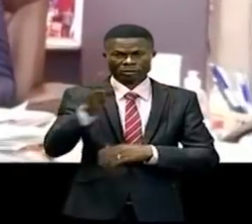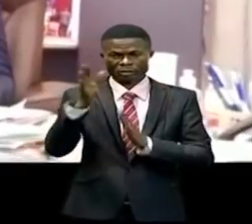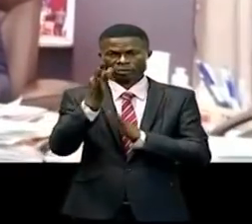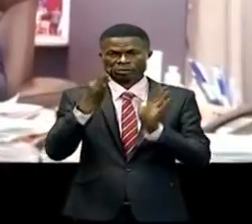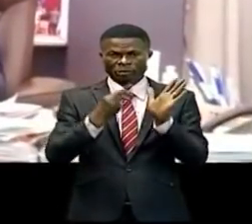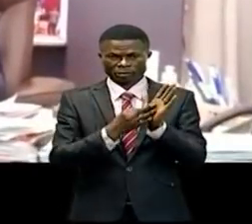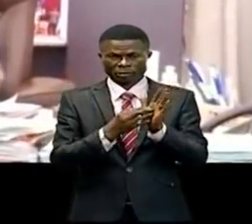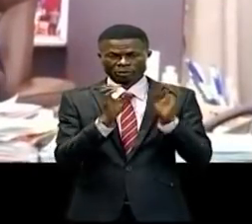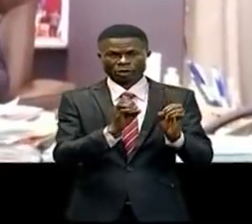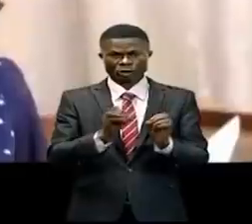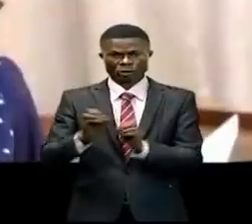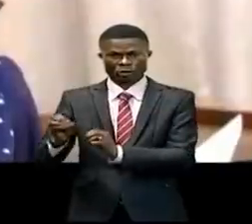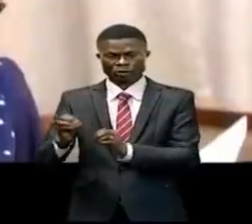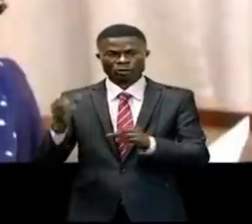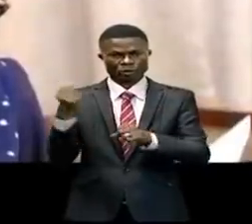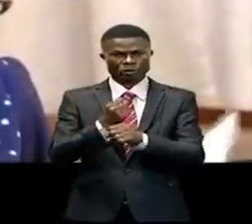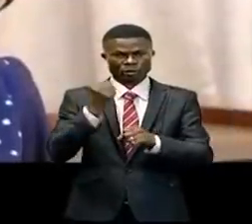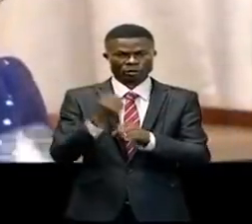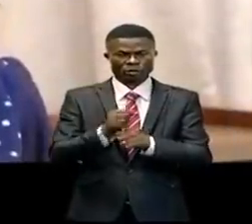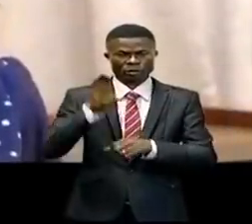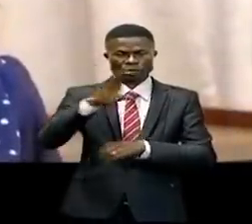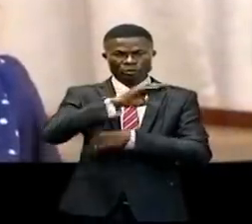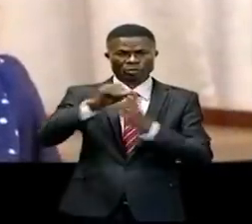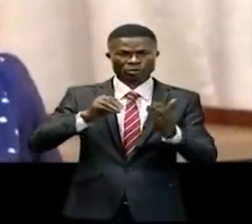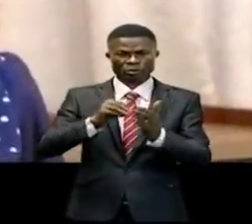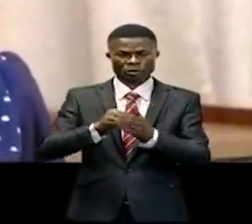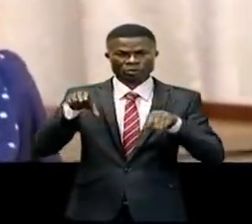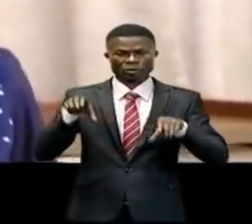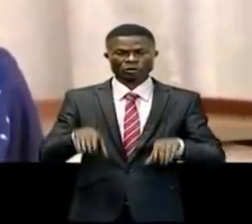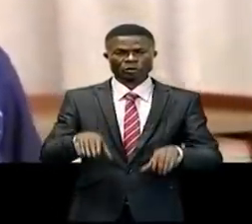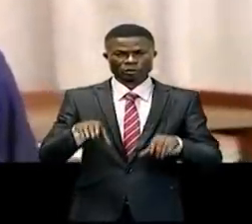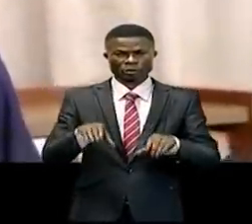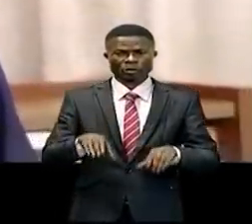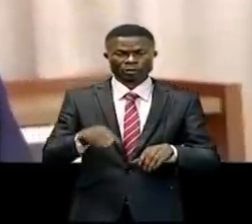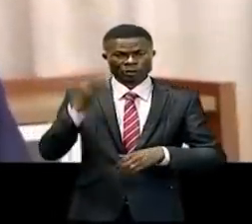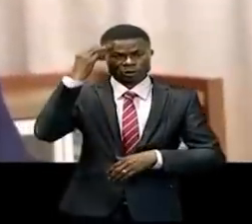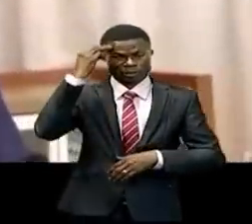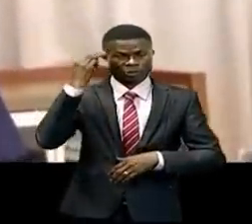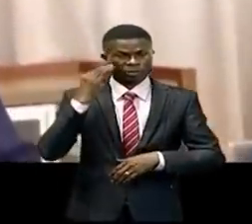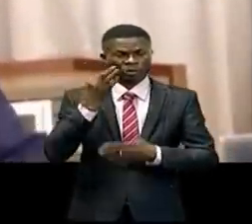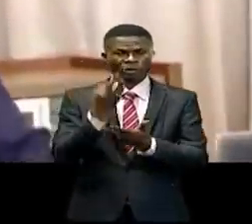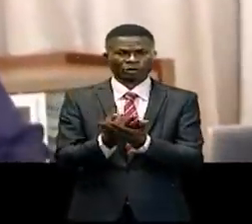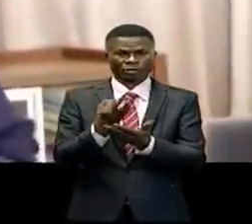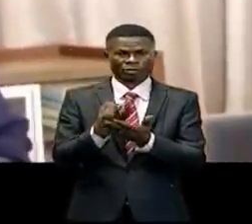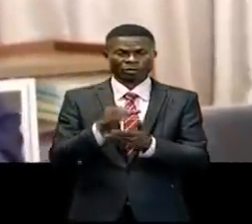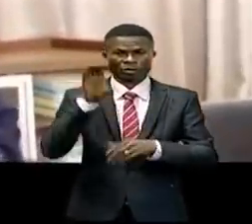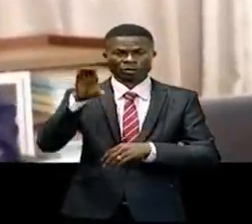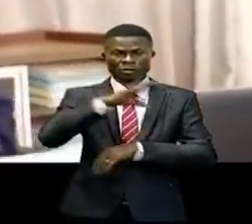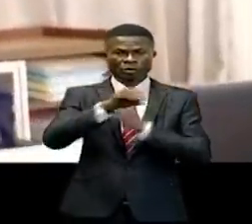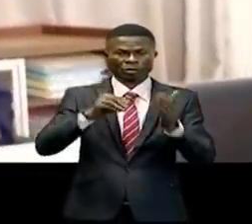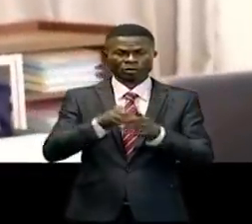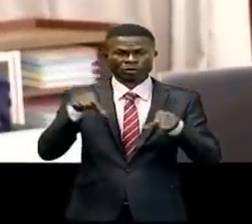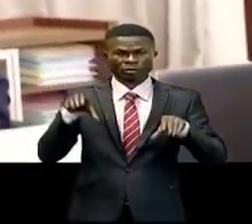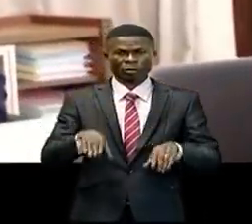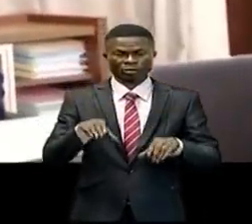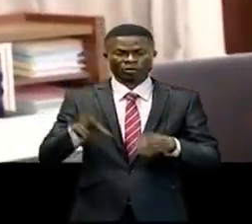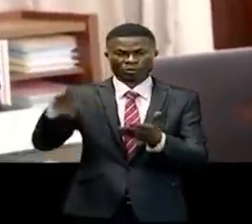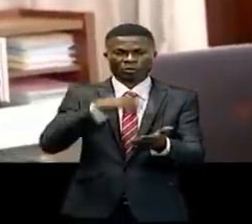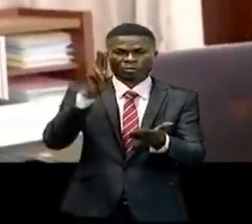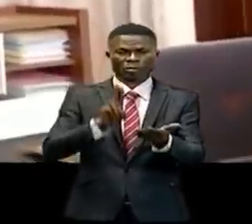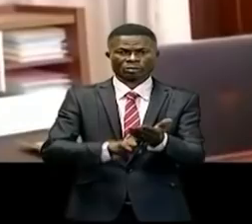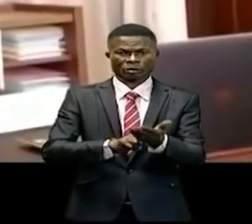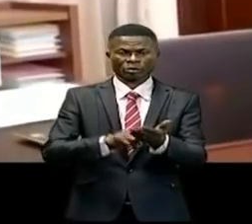portant organisation et fonctionnement de la Banque centrale du Congo, les ministères des Finances et la Banque centrale du Congo ont signé